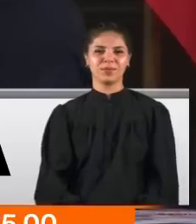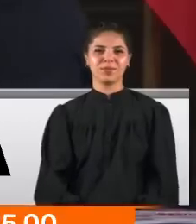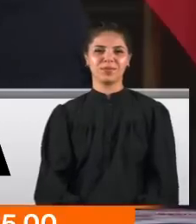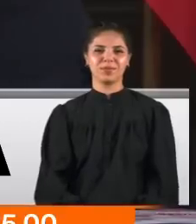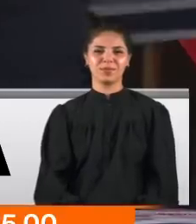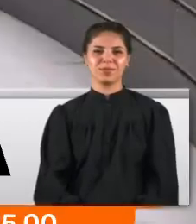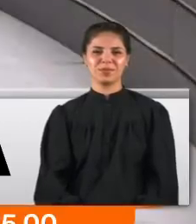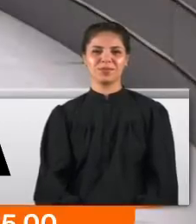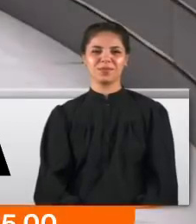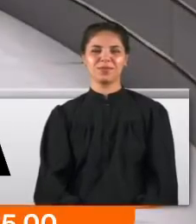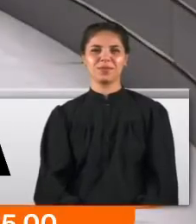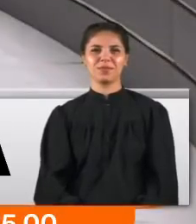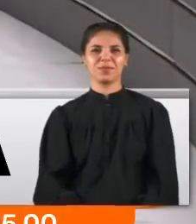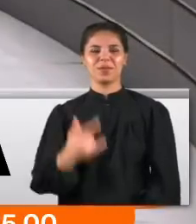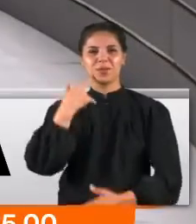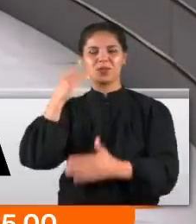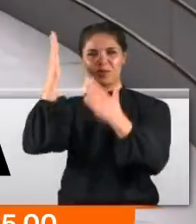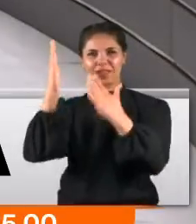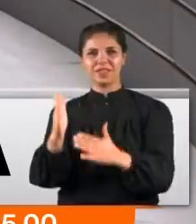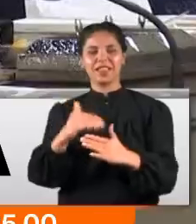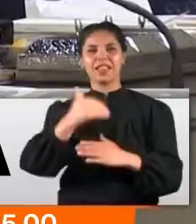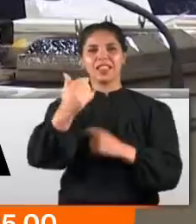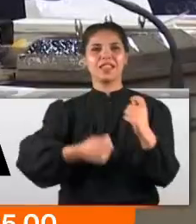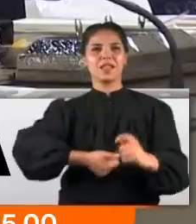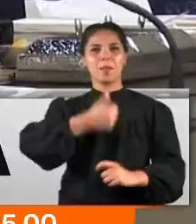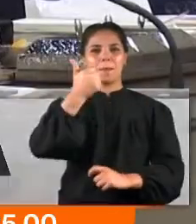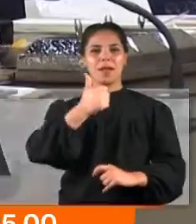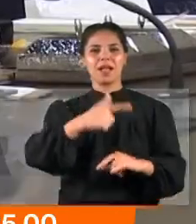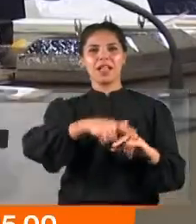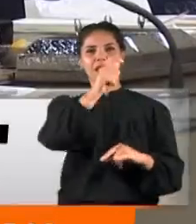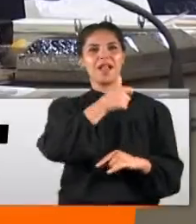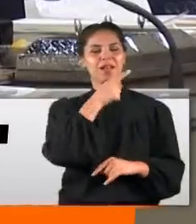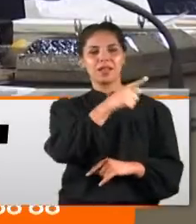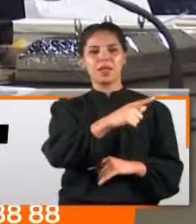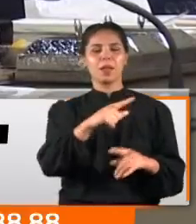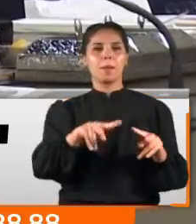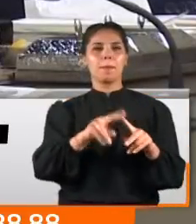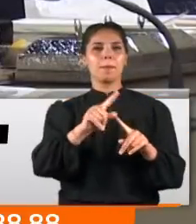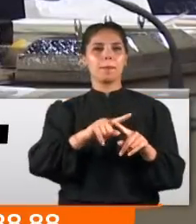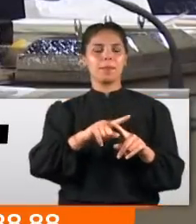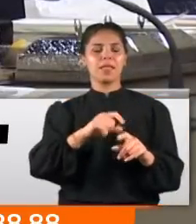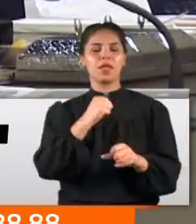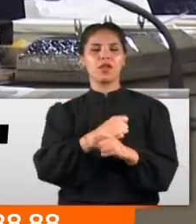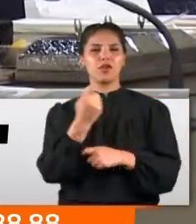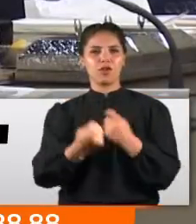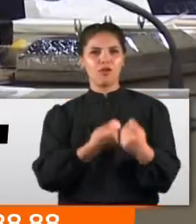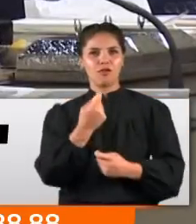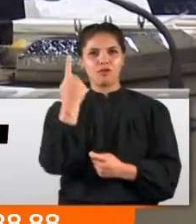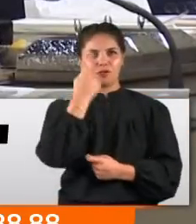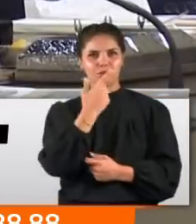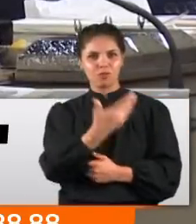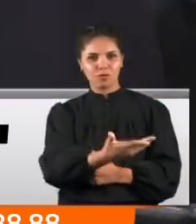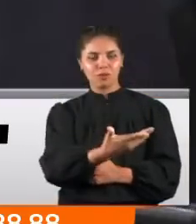duygulandık. Cumhurbaşkanı Erdoğan, Dışişleri Bakanı Hakan Fidan'a da Milli İstihbarat Teşkilatı'ndaki görevlerinden